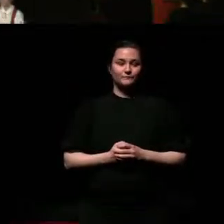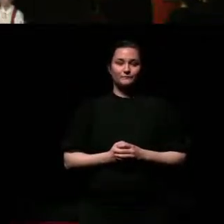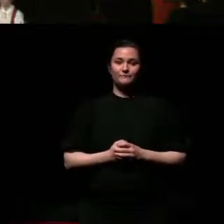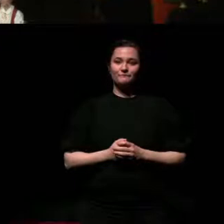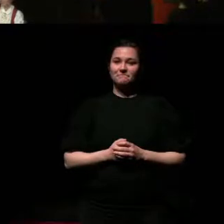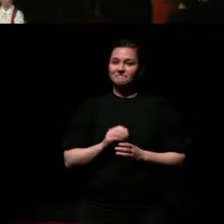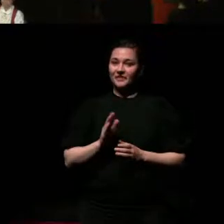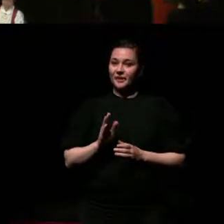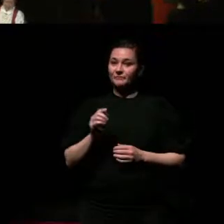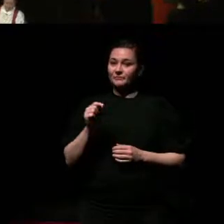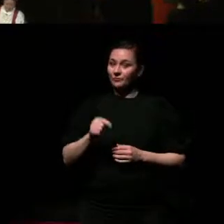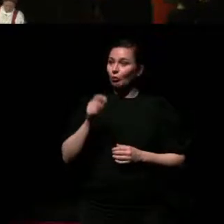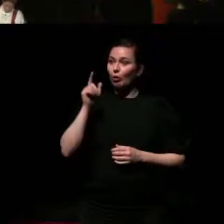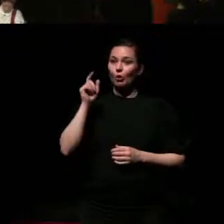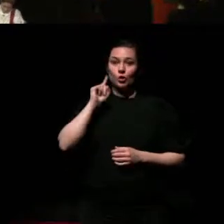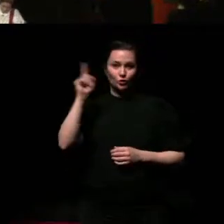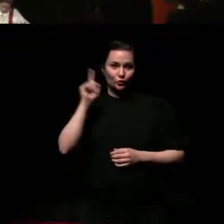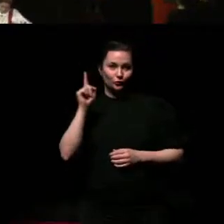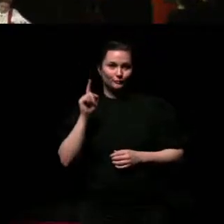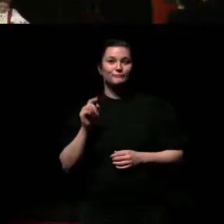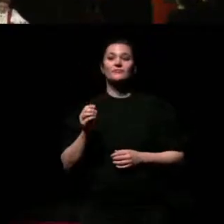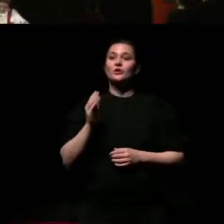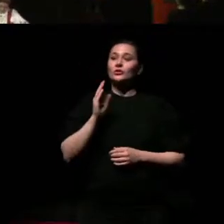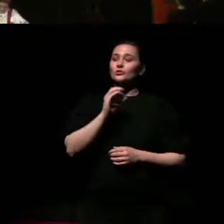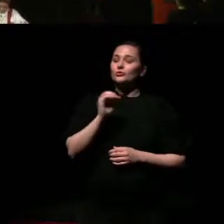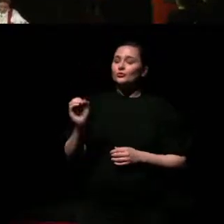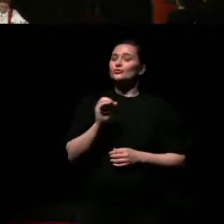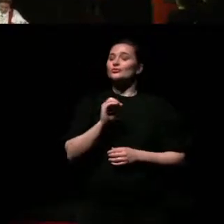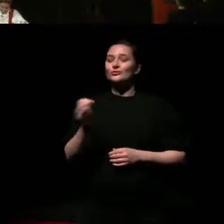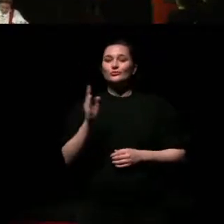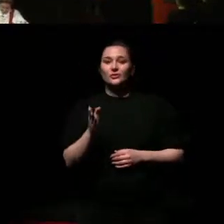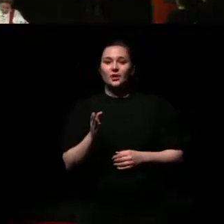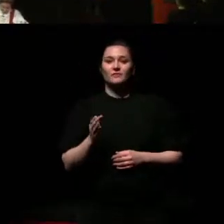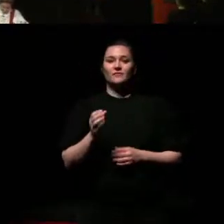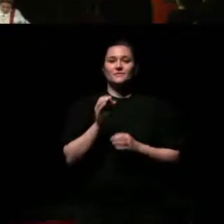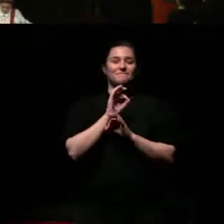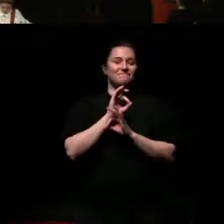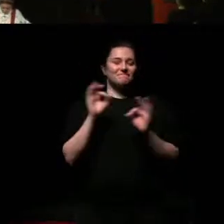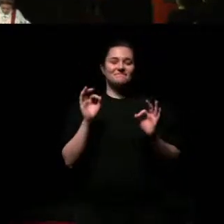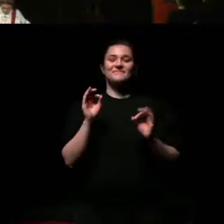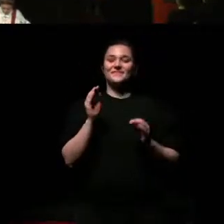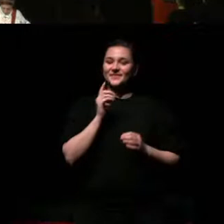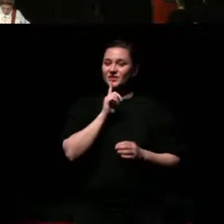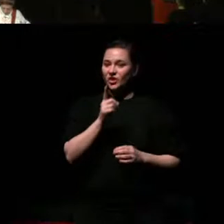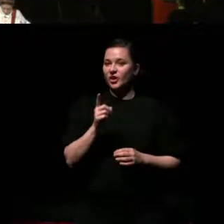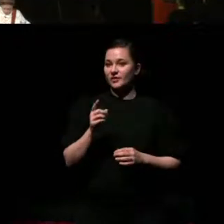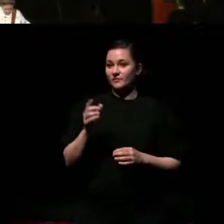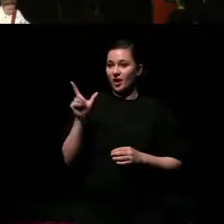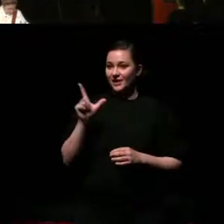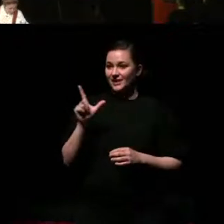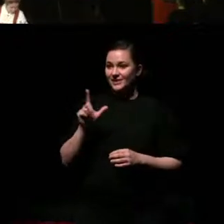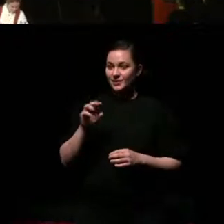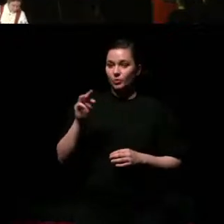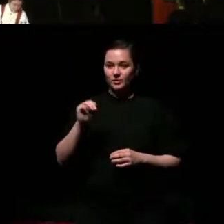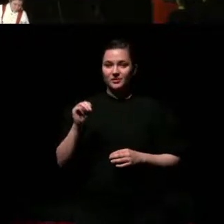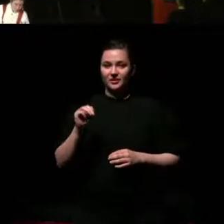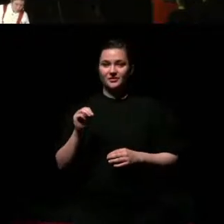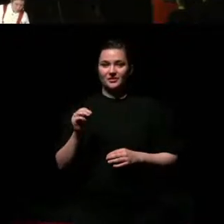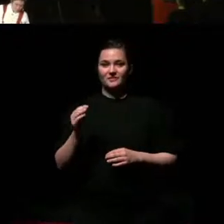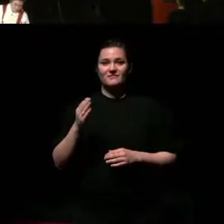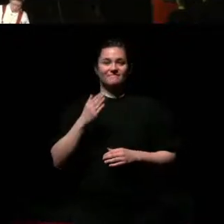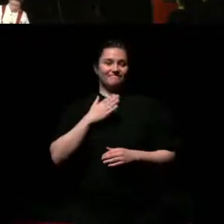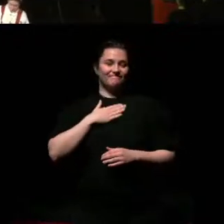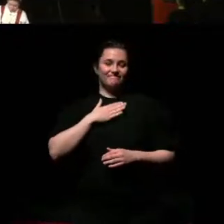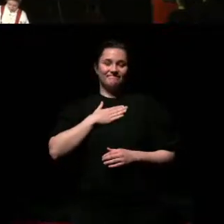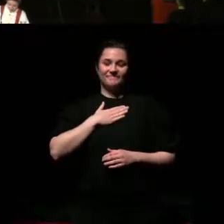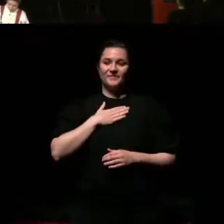Hallo. Der har vi lyd. Tusen, tusen takk for en fantastisk flott tale fra Lise og Mathias. Det vi utrolig glade for at vi